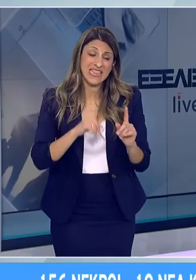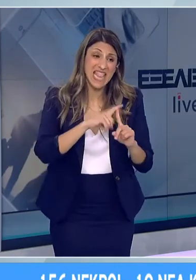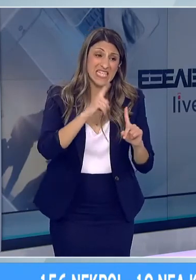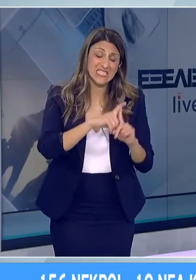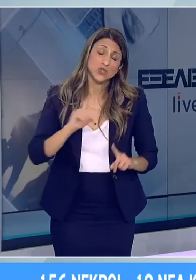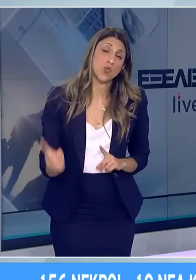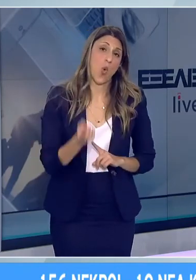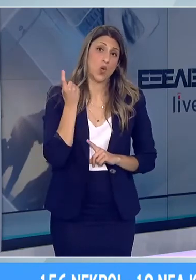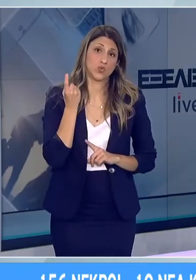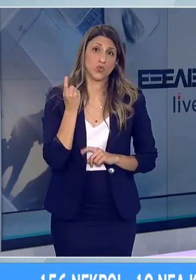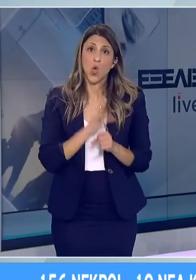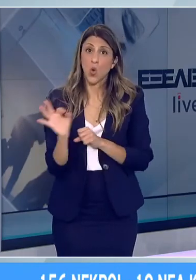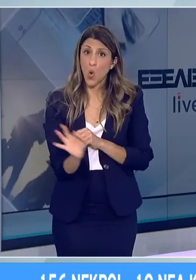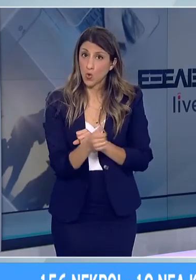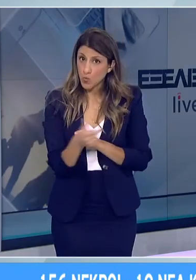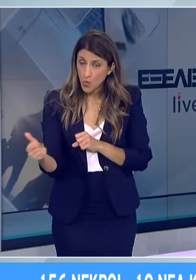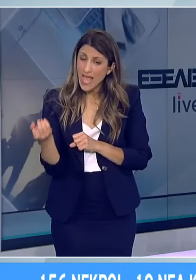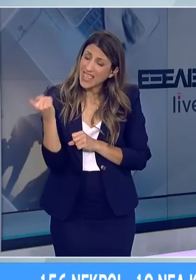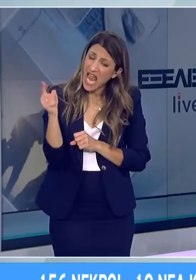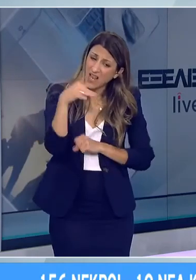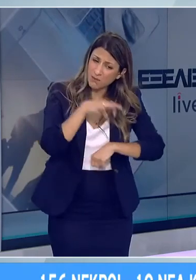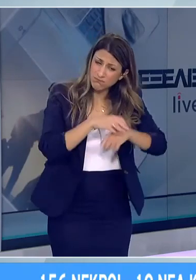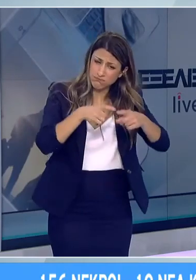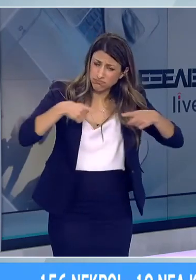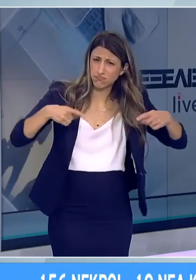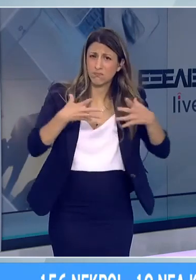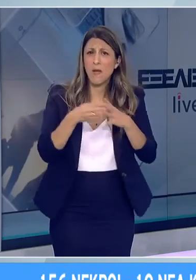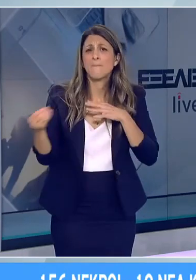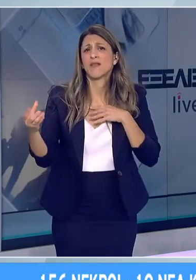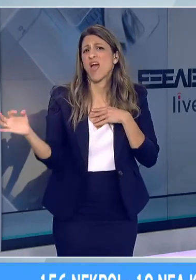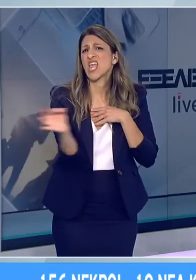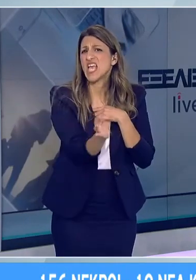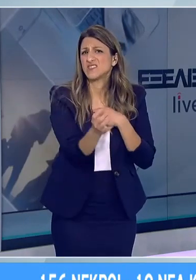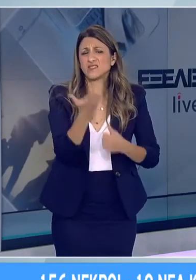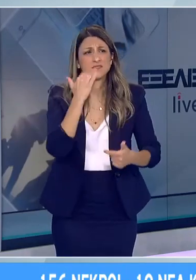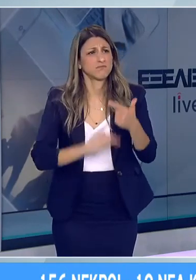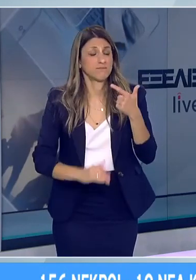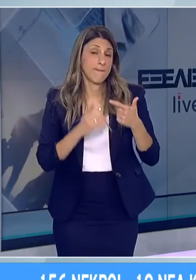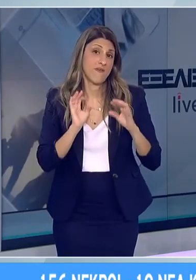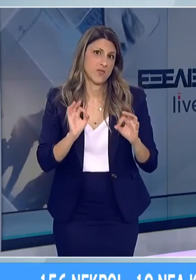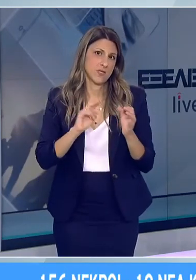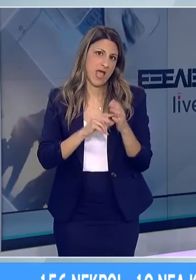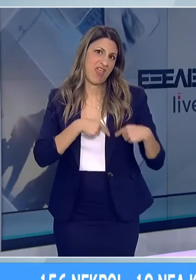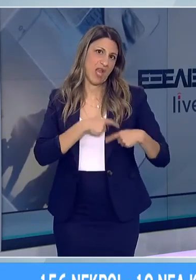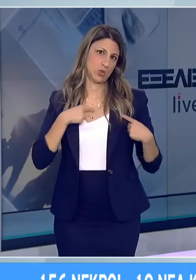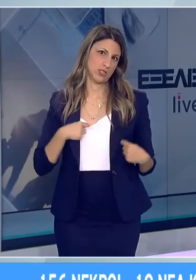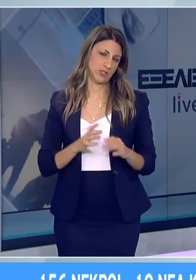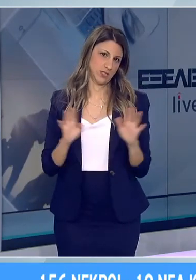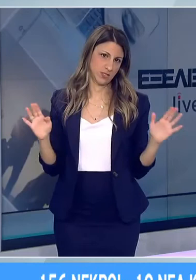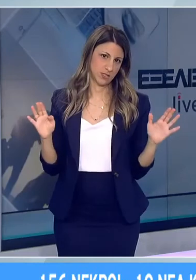πρόληψης, όχι μόνο για τον κορονοϊό και για άλλα νοσήματα όπως το HIV, πάντα βέβαια με εθελοντική